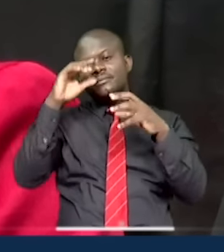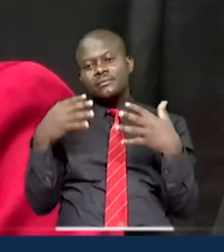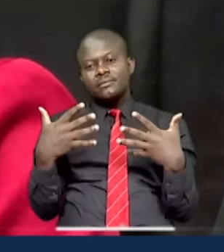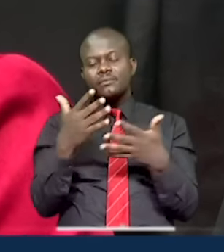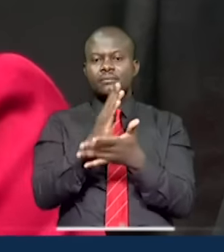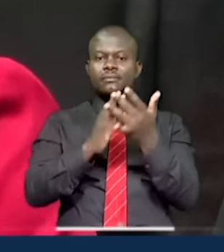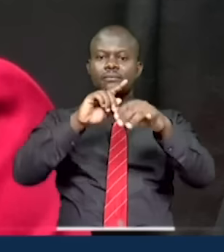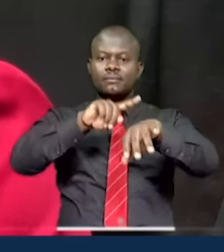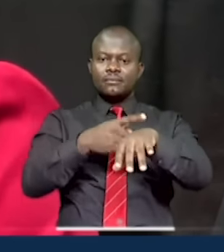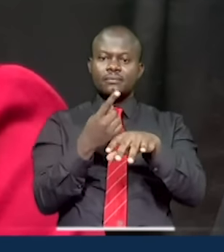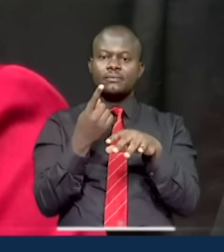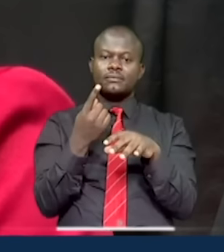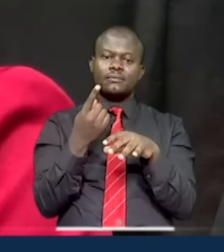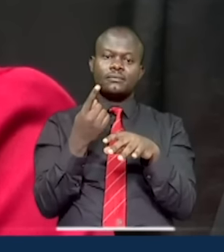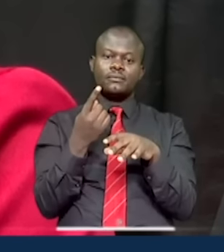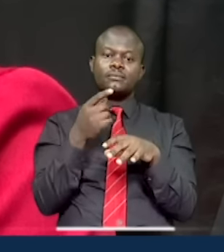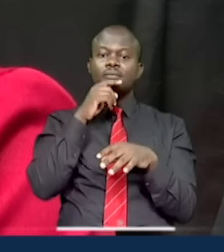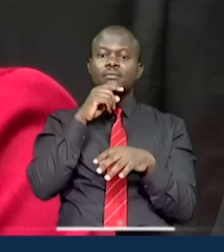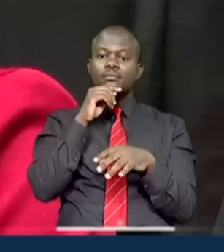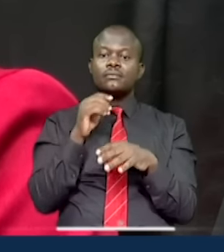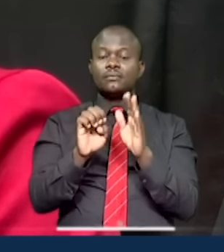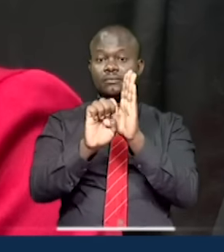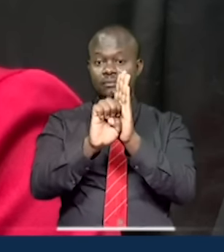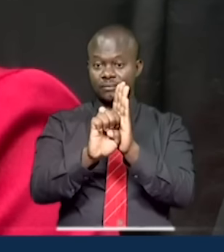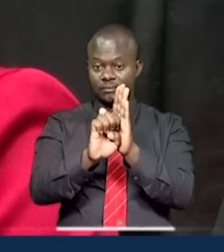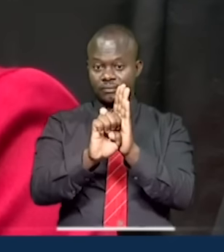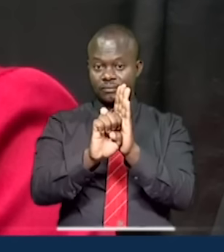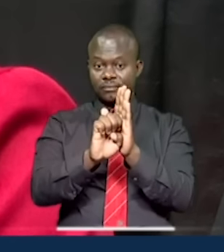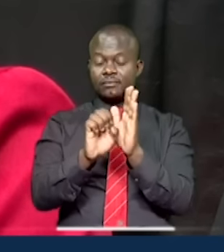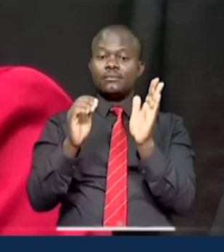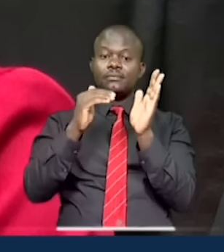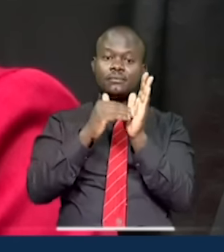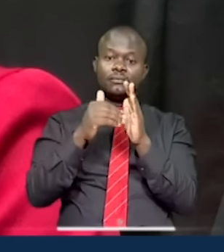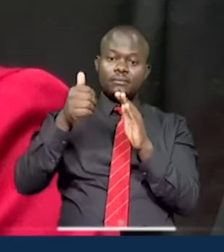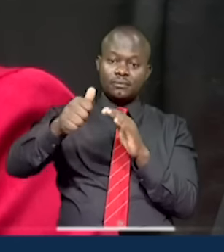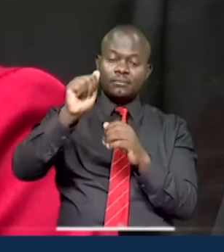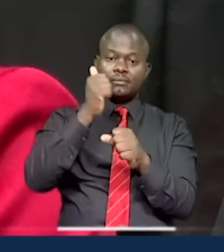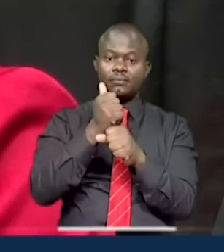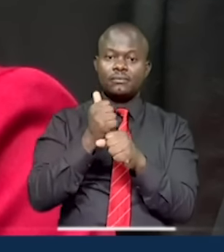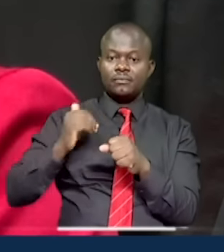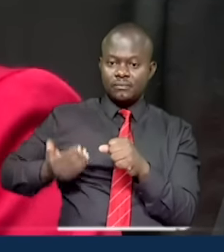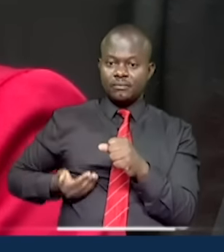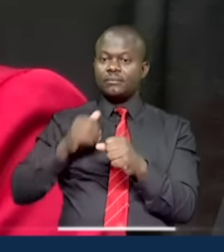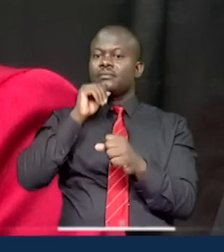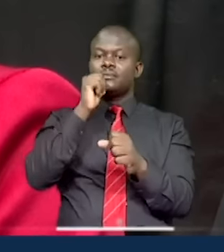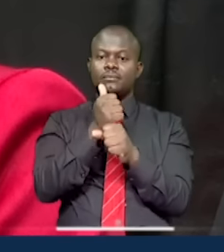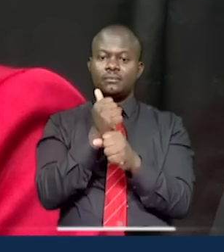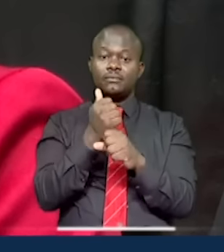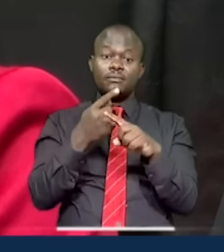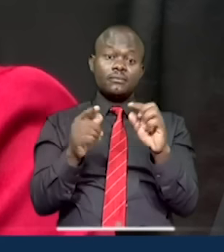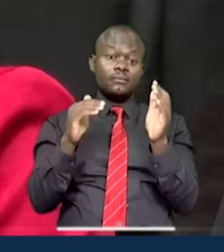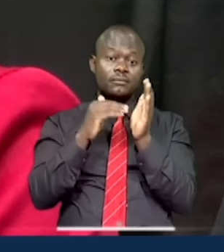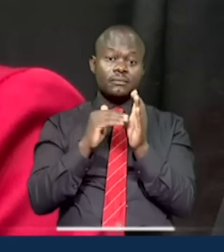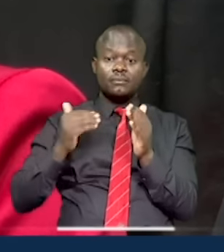igihe umugabo n'urugero ntanze akaba ariwe ukora umugore adakora nyamara